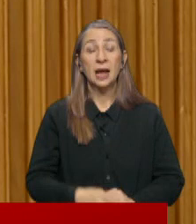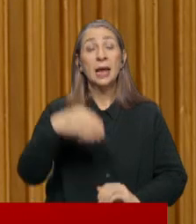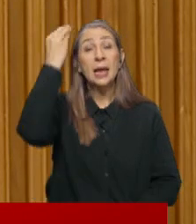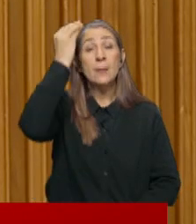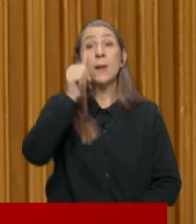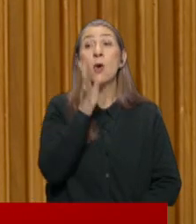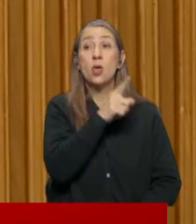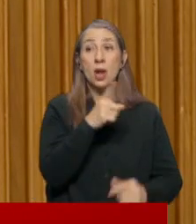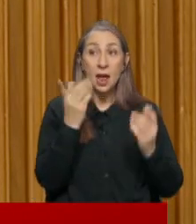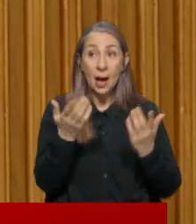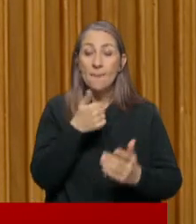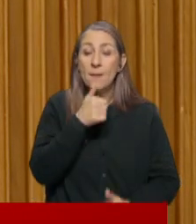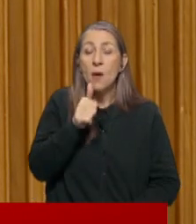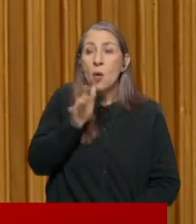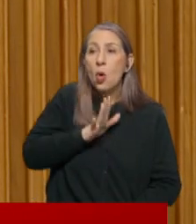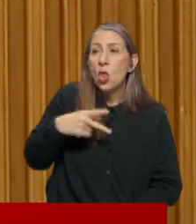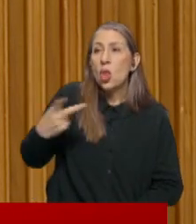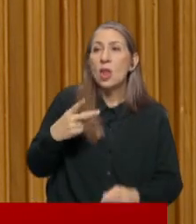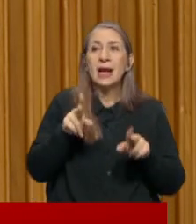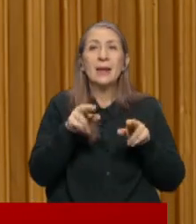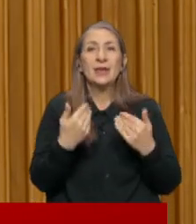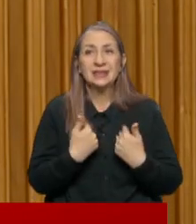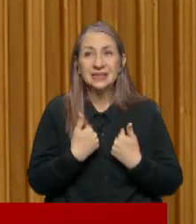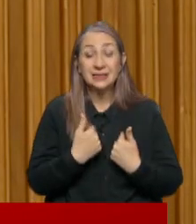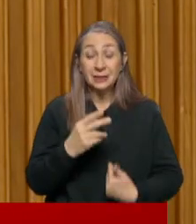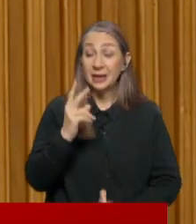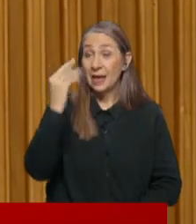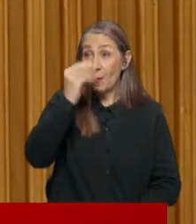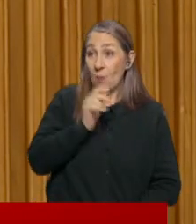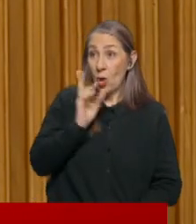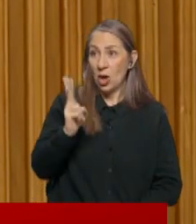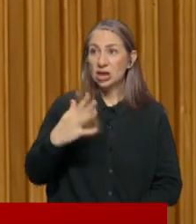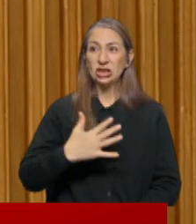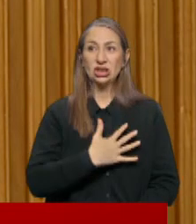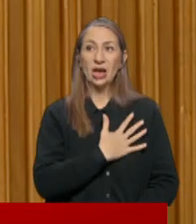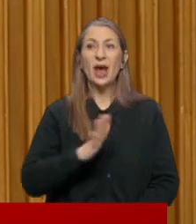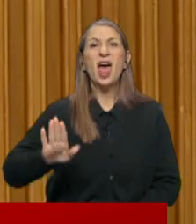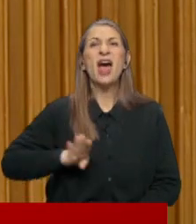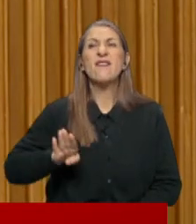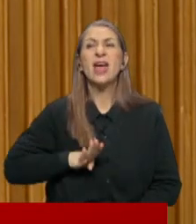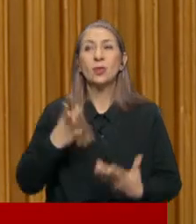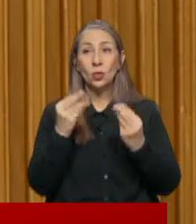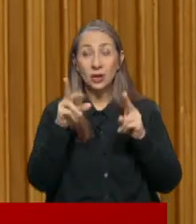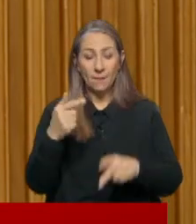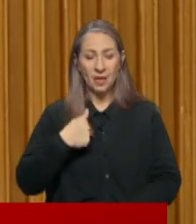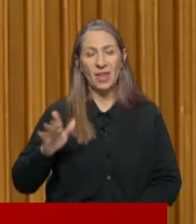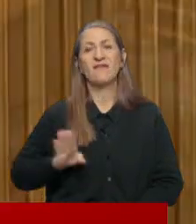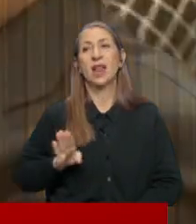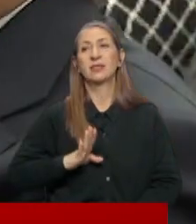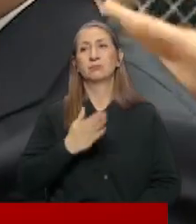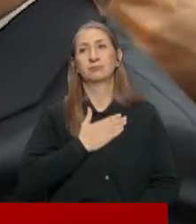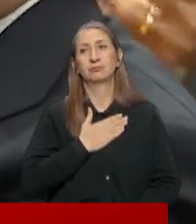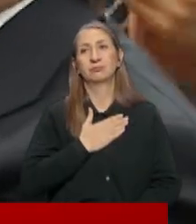Ekrem İmamoğlu ile baba oğul ilişkisi gibiyiz. Kendisi CHP'nin evladı olduğu kadar benim de